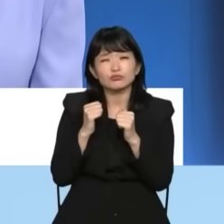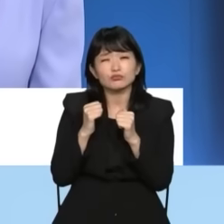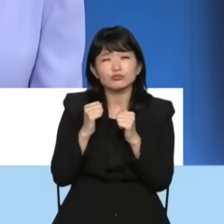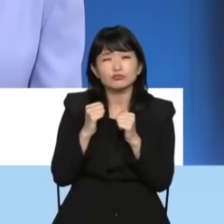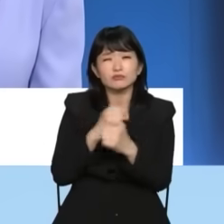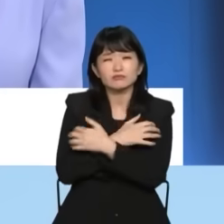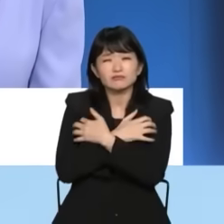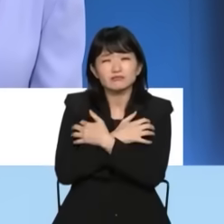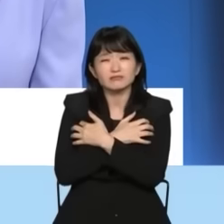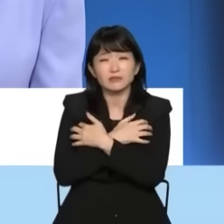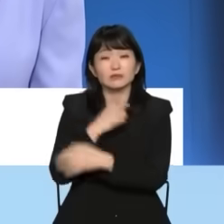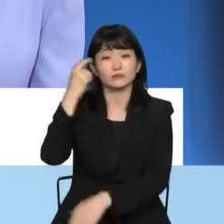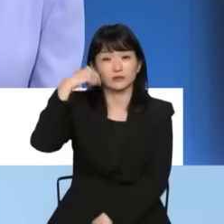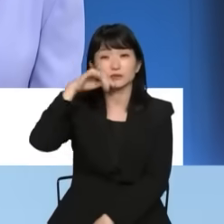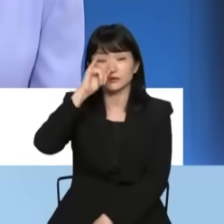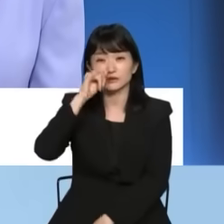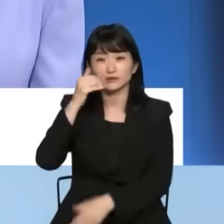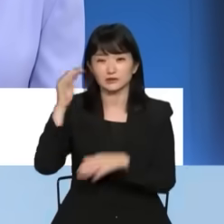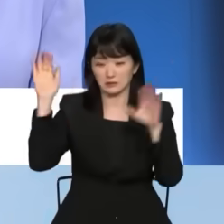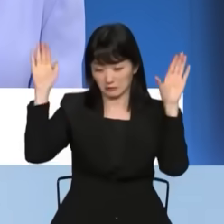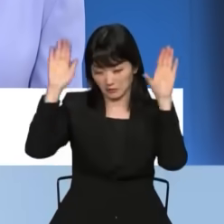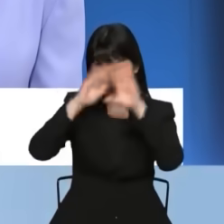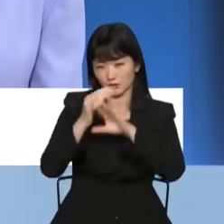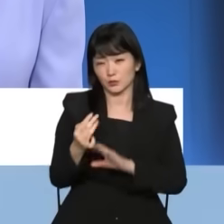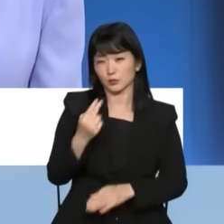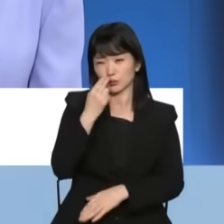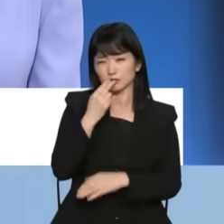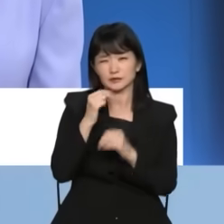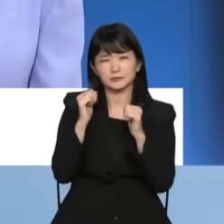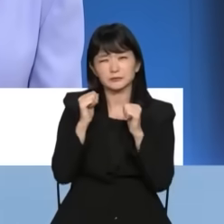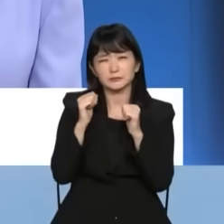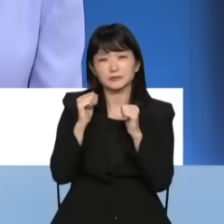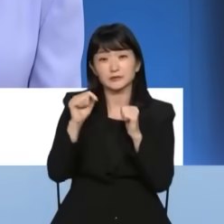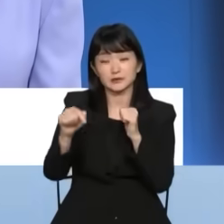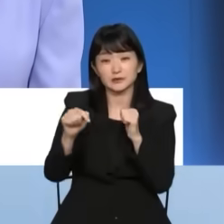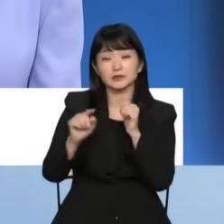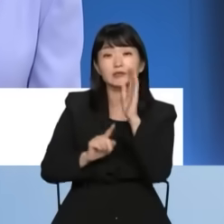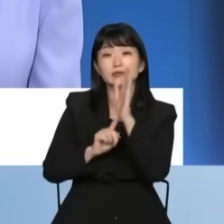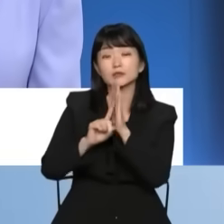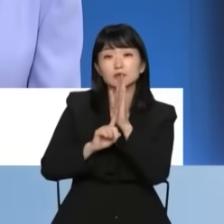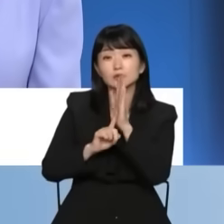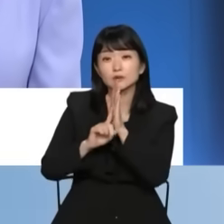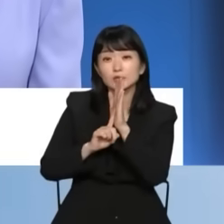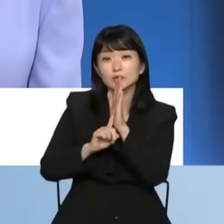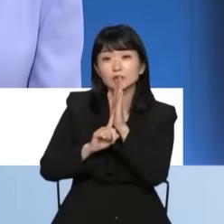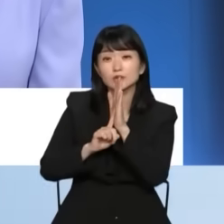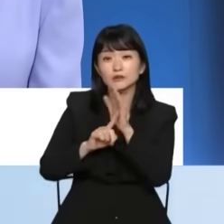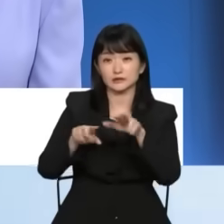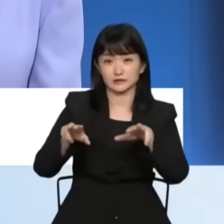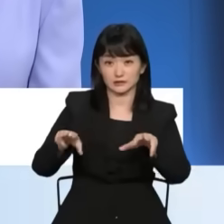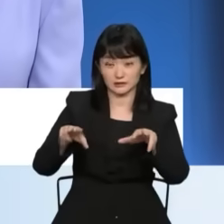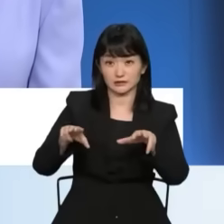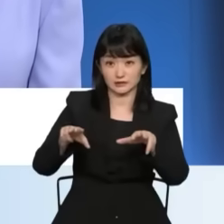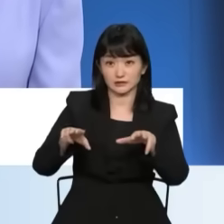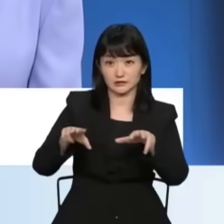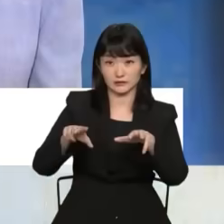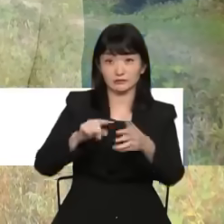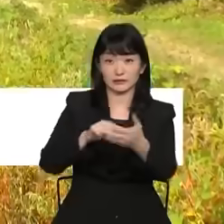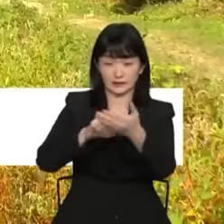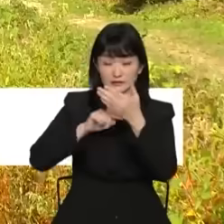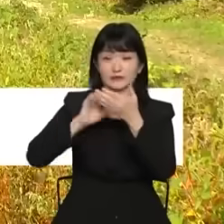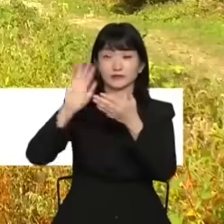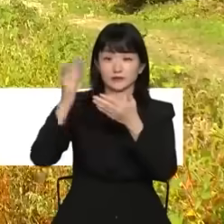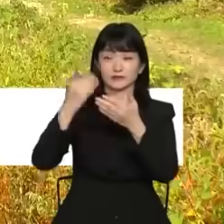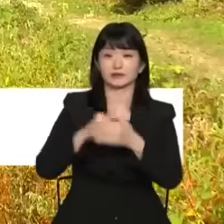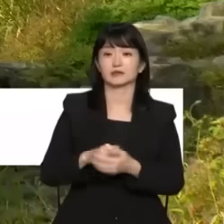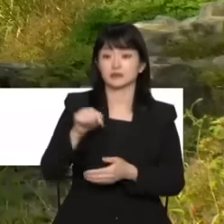느껴지신 분들이 있을 겁니다. 네. 방공기가 사뭇 차가워졌는데 요 기온보다 요 기온이 사실 이맘때 나타나야 될 기온이어야 되거든요. 근데